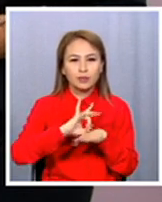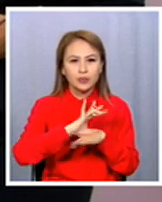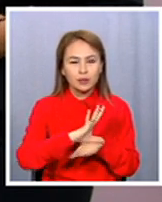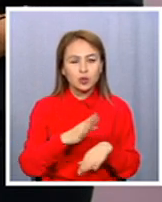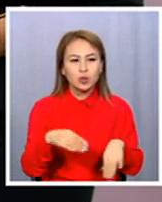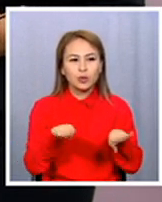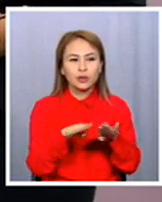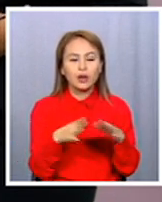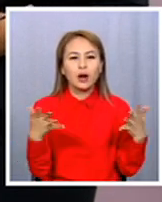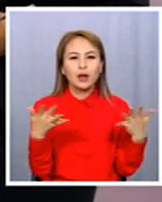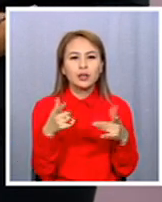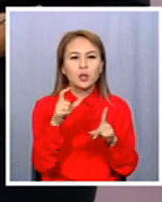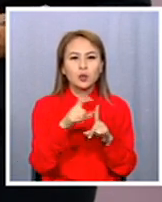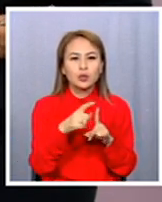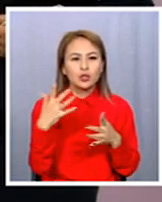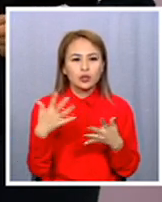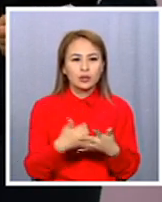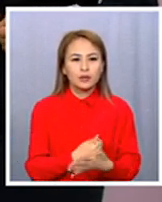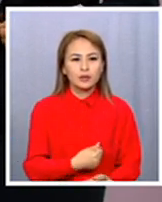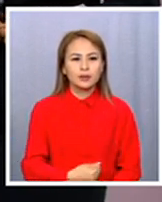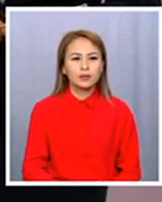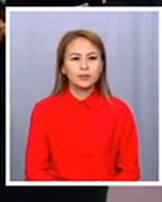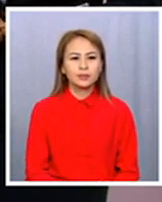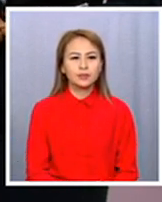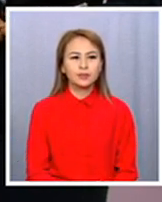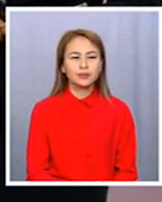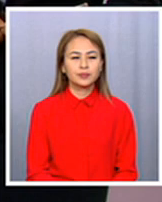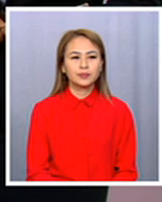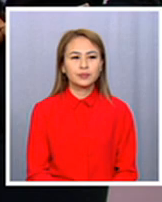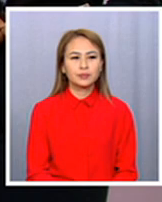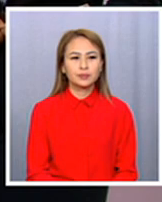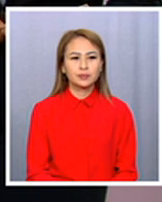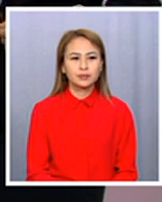қандай сөз шығады? Қане, ойланып көріңдер.